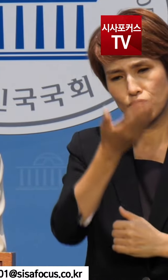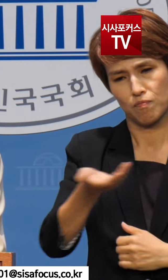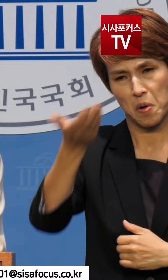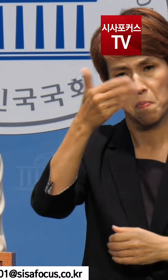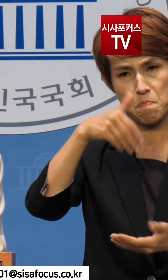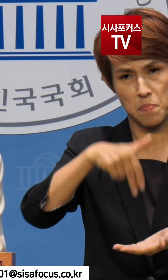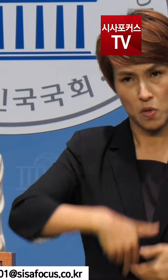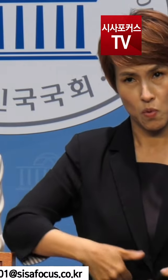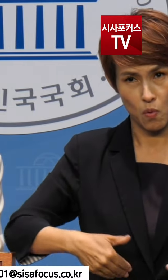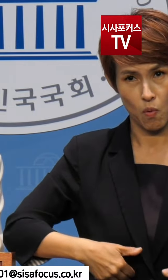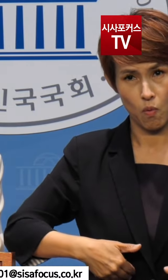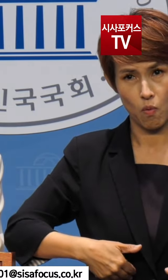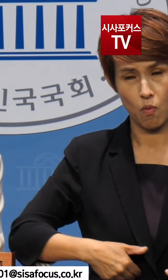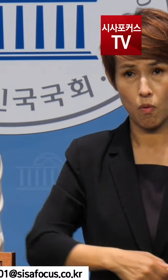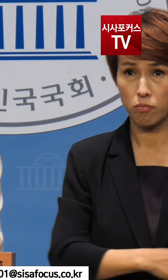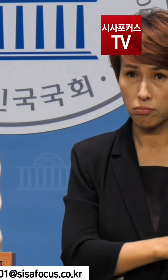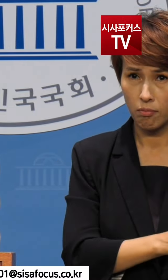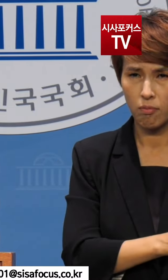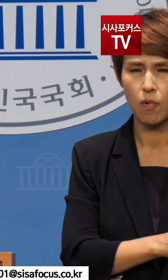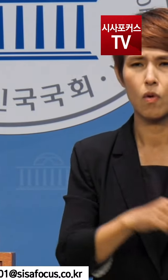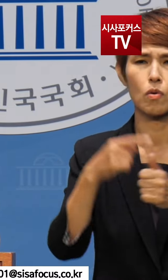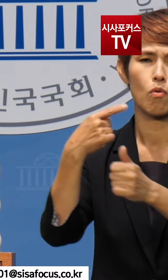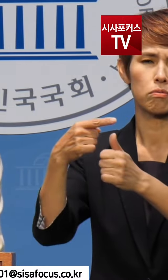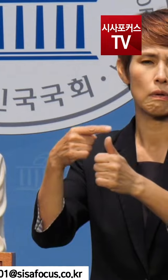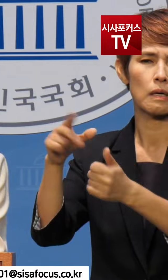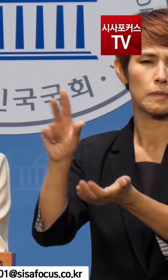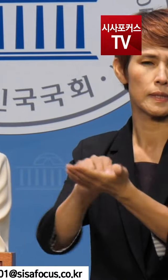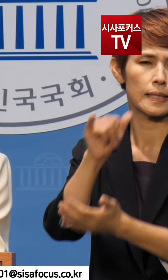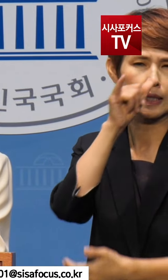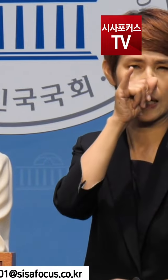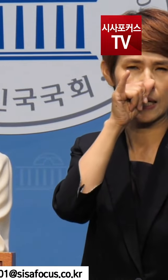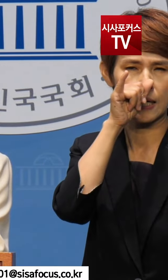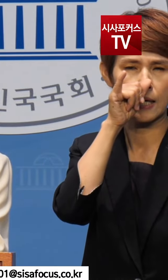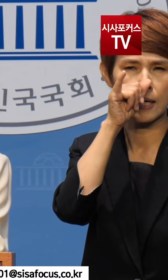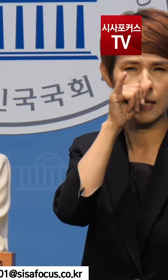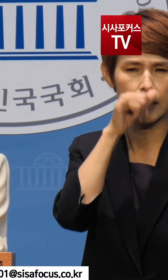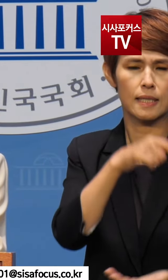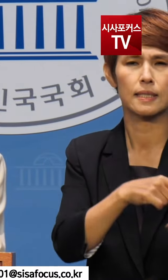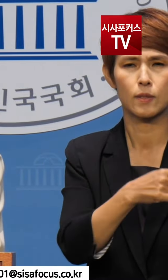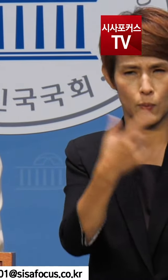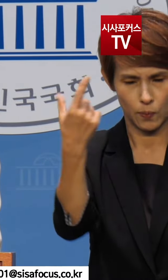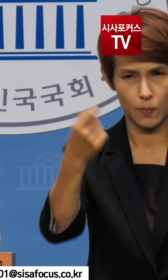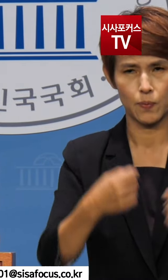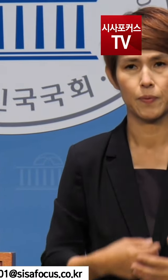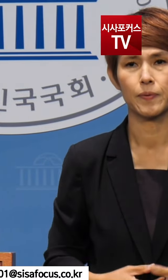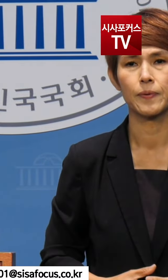말하는 자체도 우리 교육의 민낯을 보여주는 실상입니다.